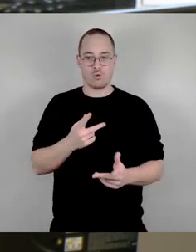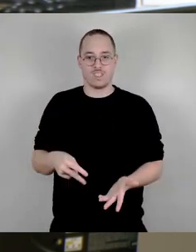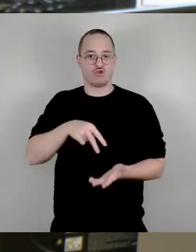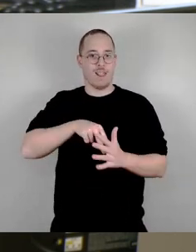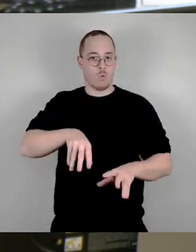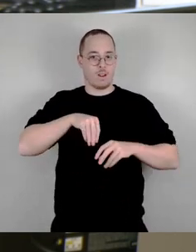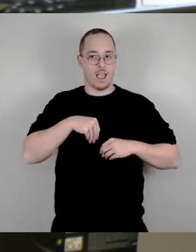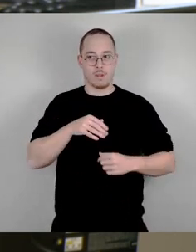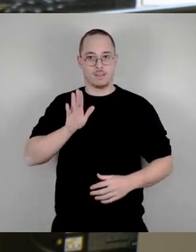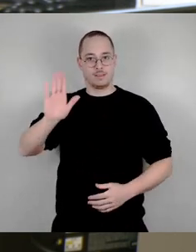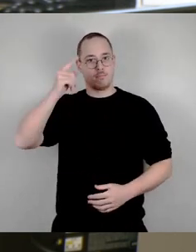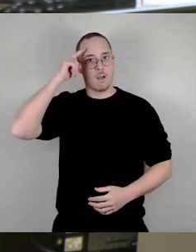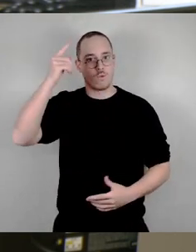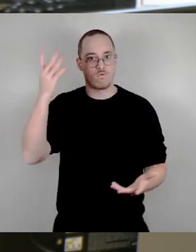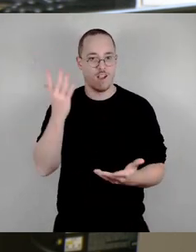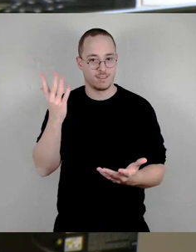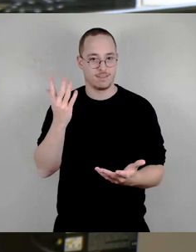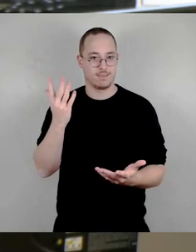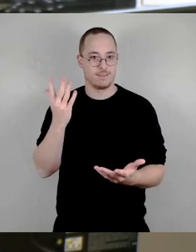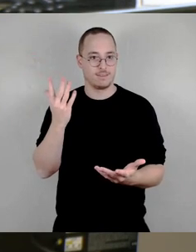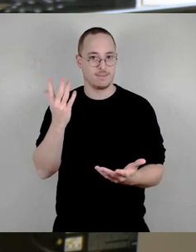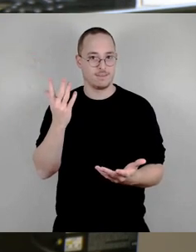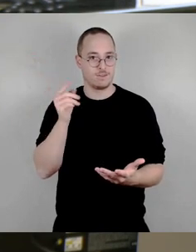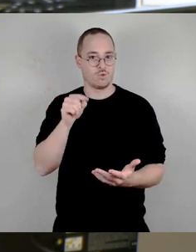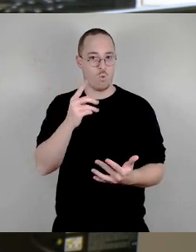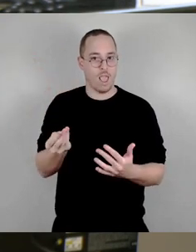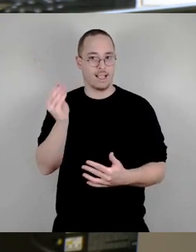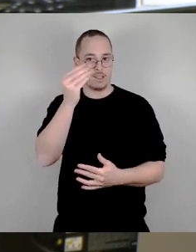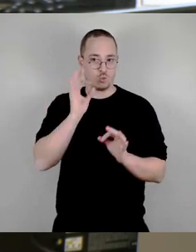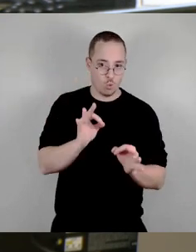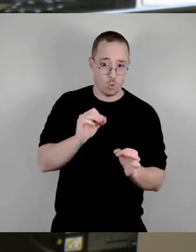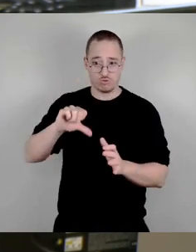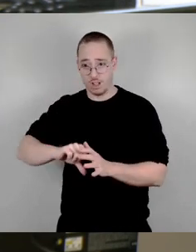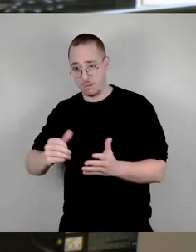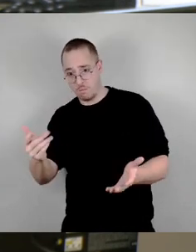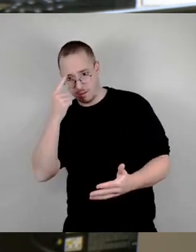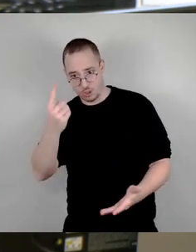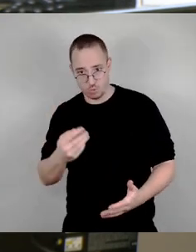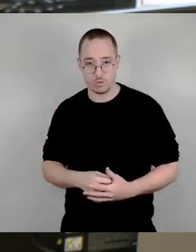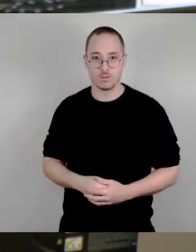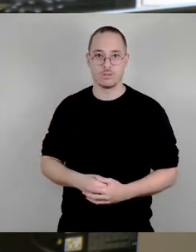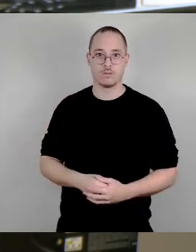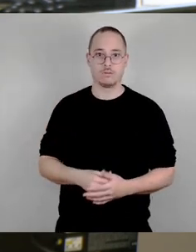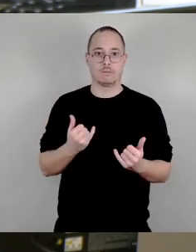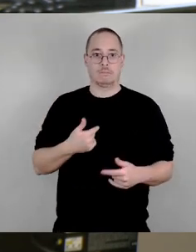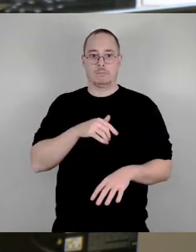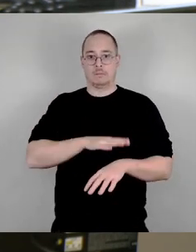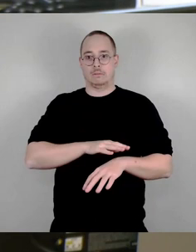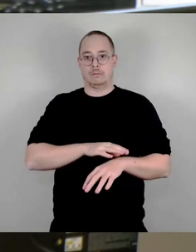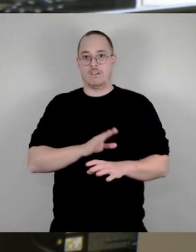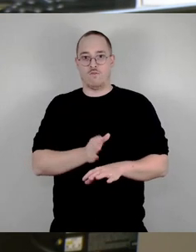davon halten, wenn diese Ergänzung jetzt... Jetzt ist meine Zeit zu Ende, ich habe noch 20